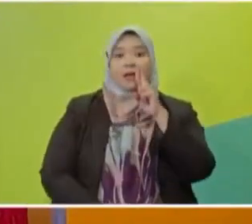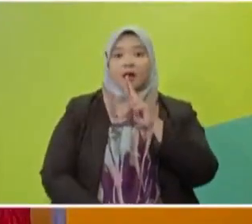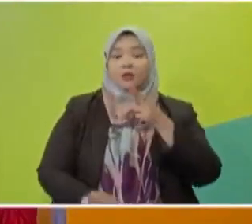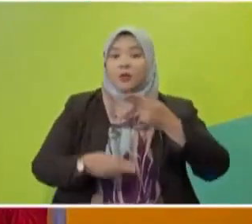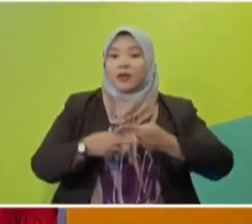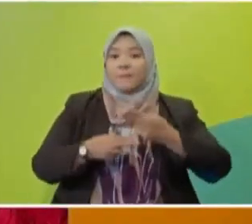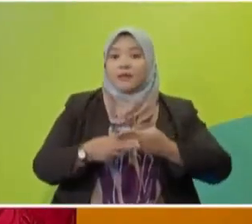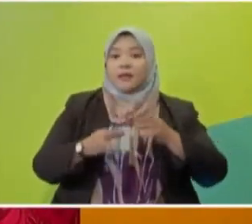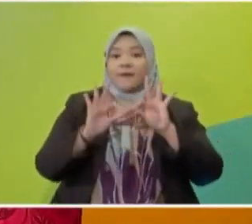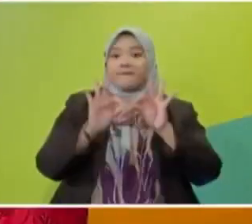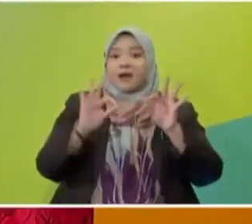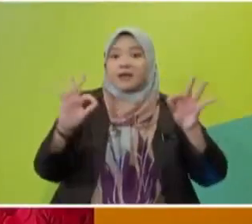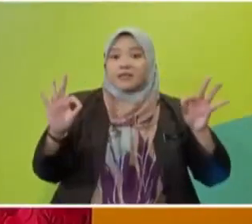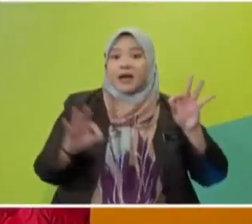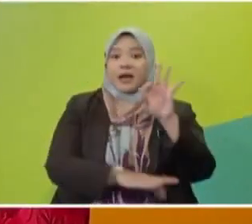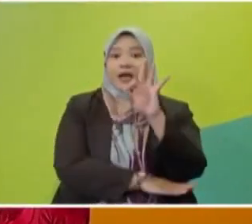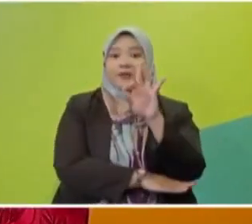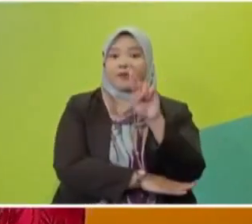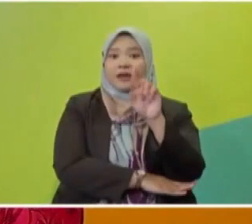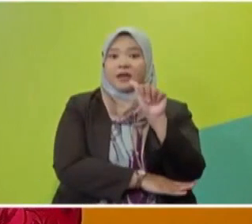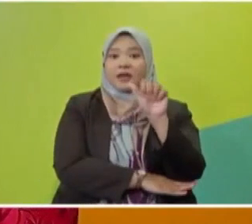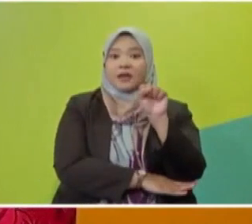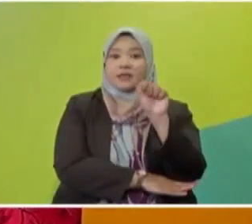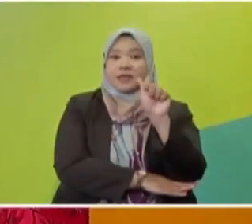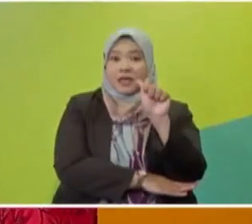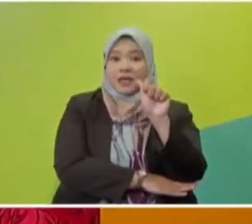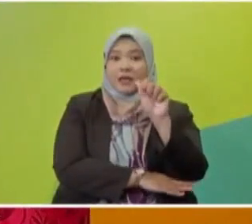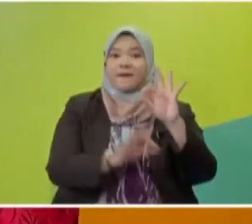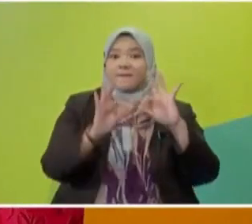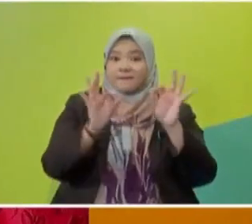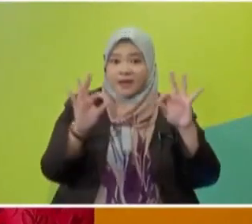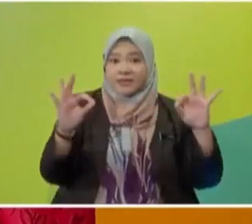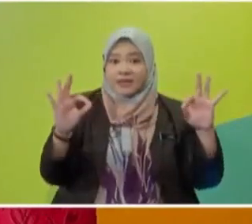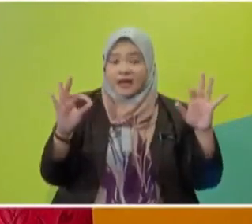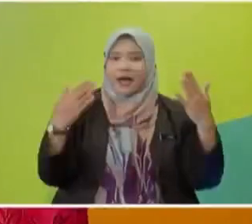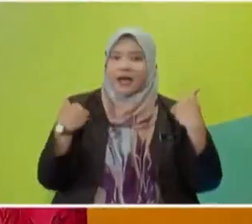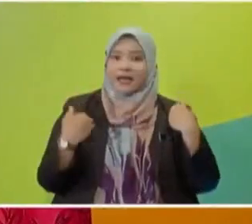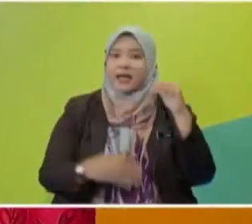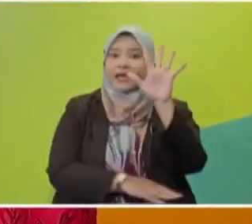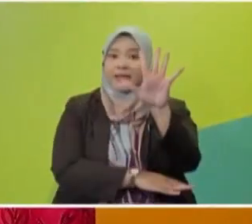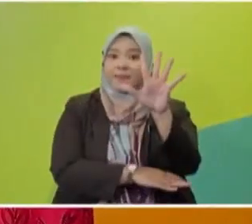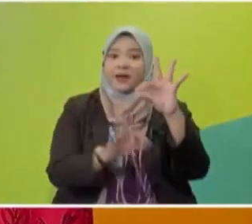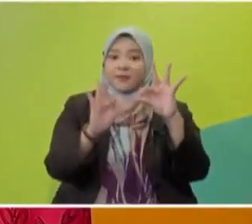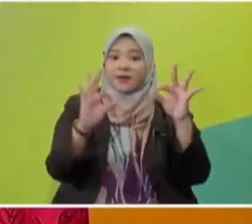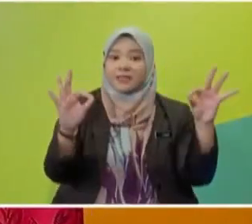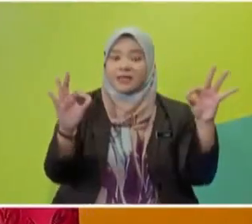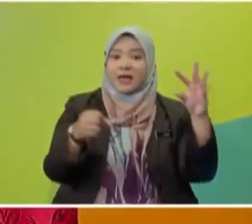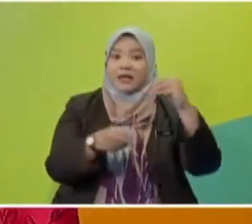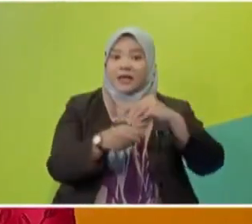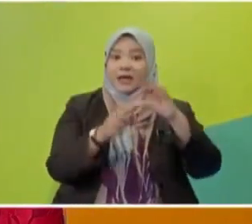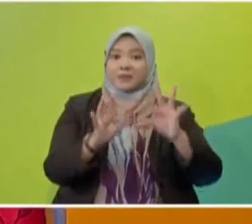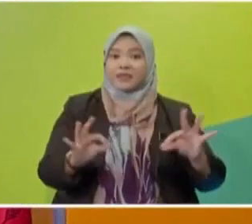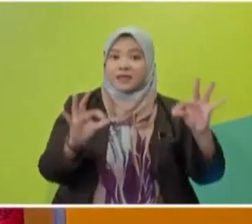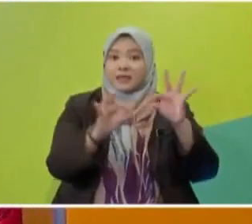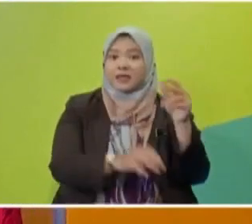belajar frasa yang terdapat dalam petikan tadi. Baik. Murid-murid boleh sebutkan